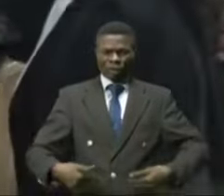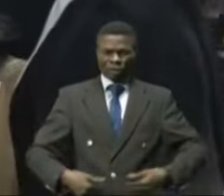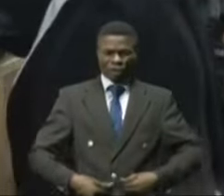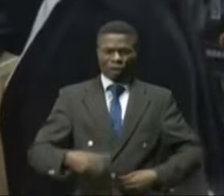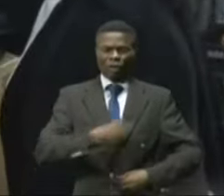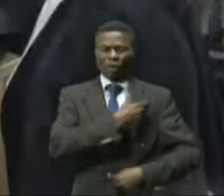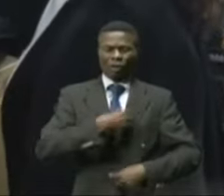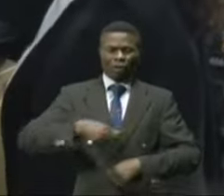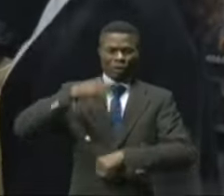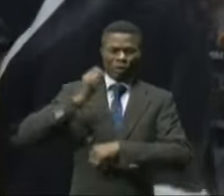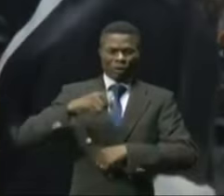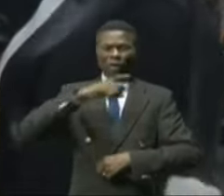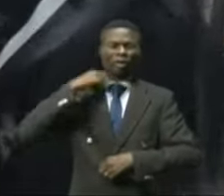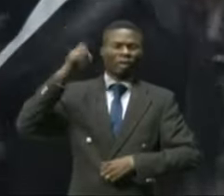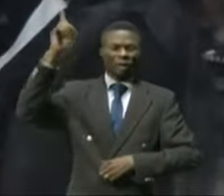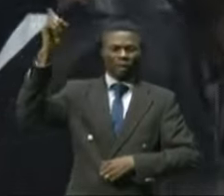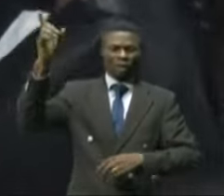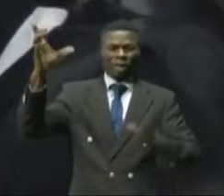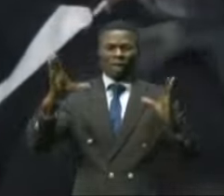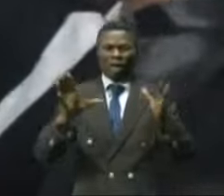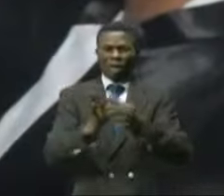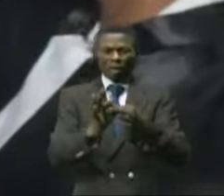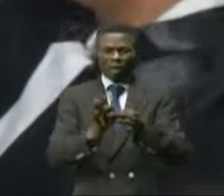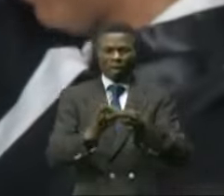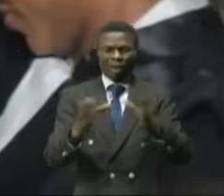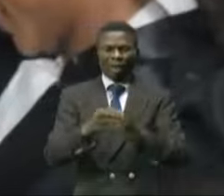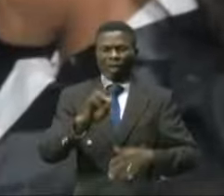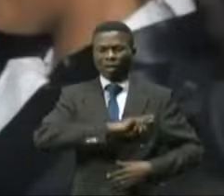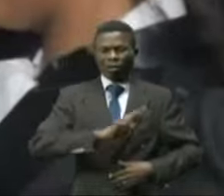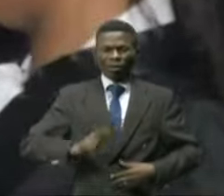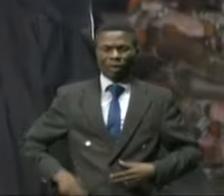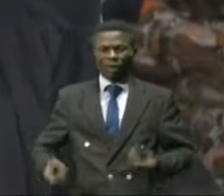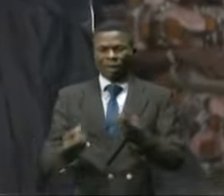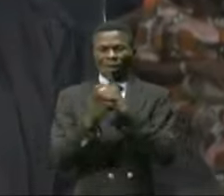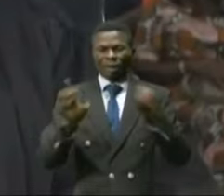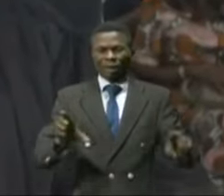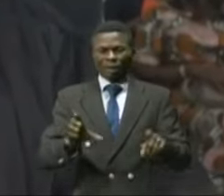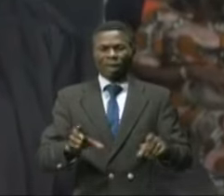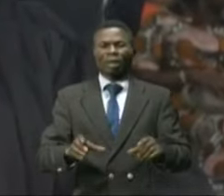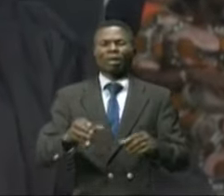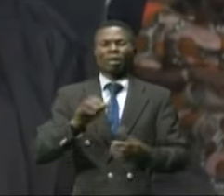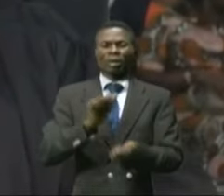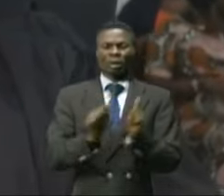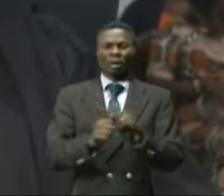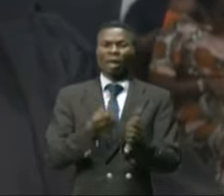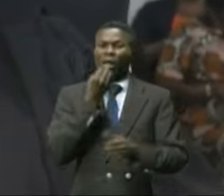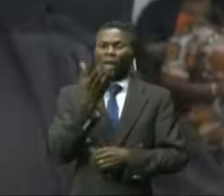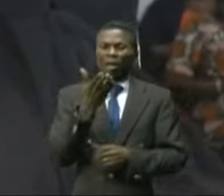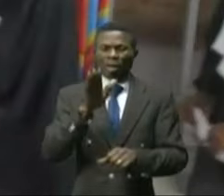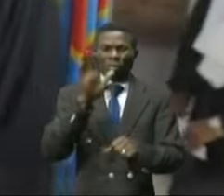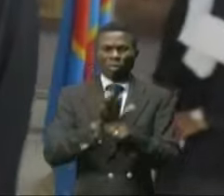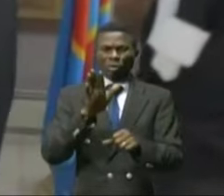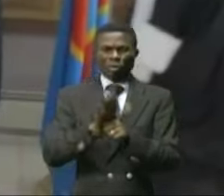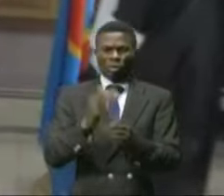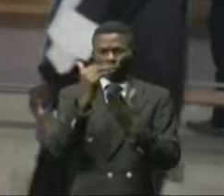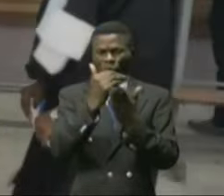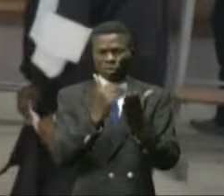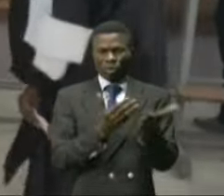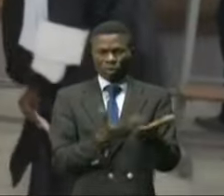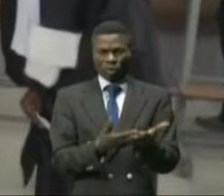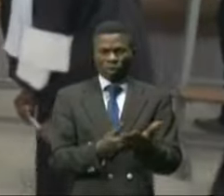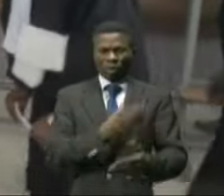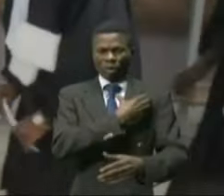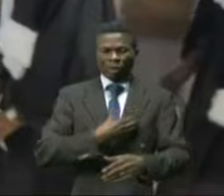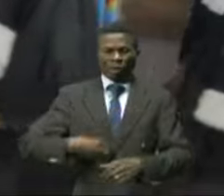ont scellé l'engagement avec la République. Le besoin de justice est criant en RDC, les exemples sont légion pour l'illustrer. Le